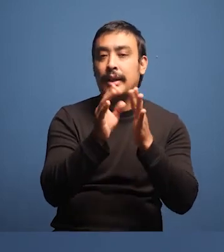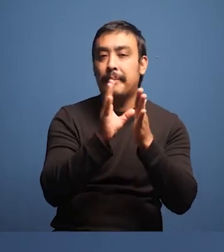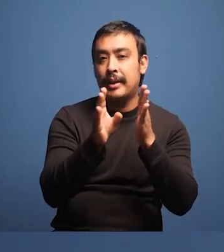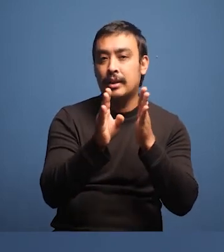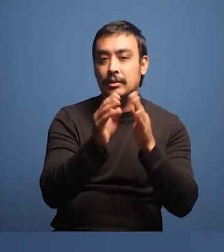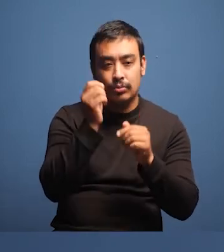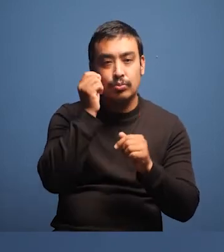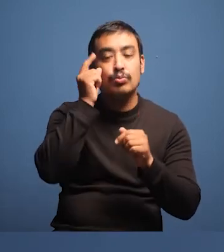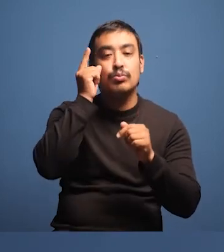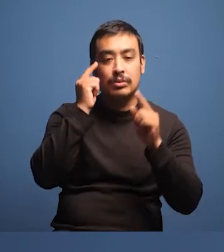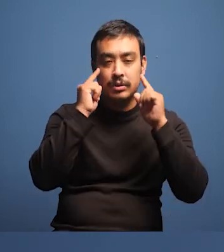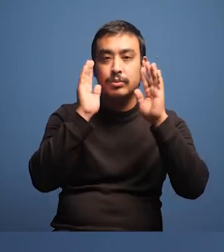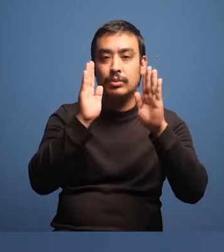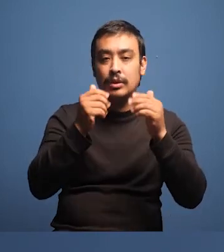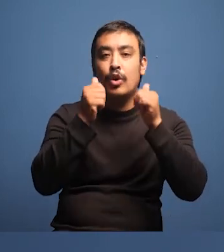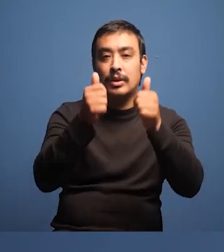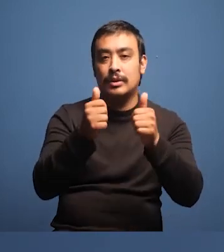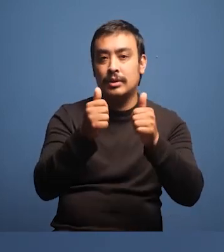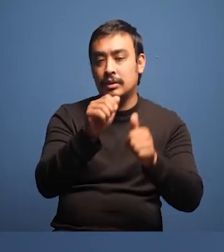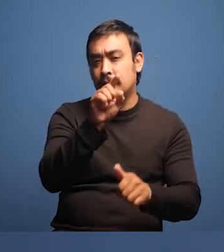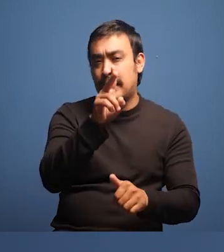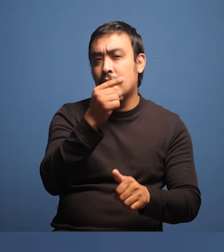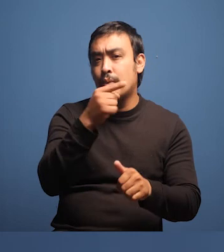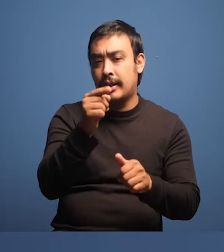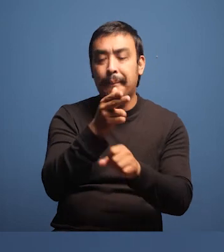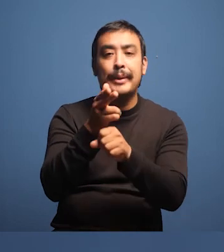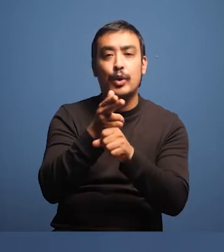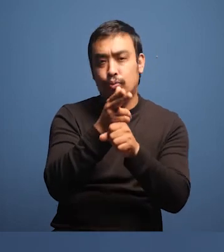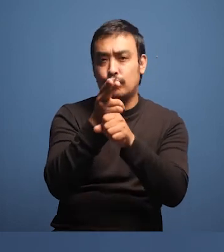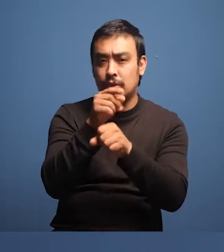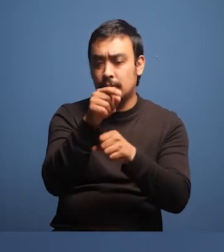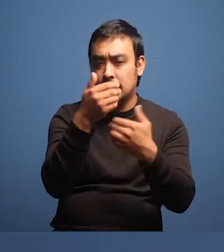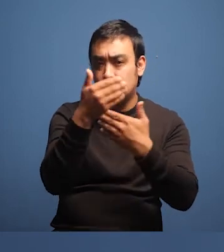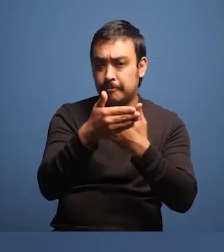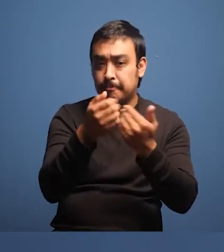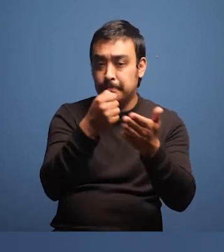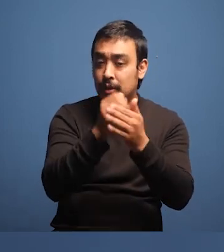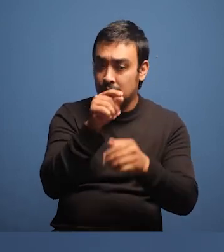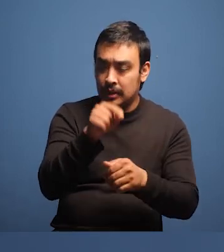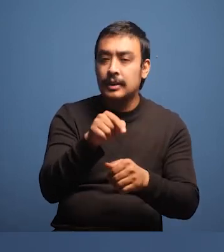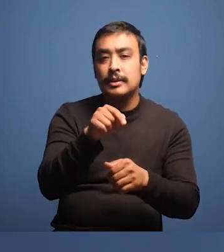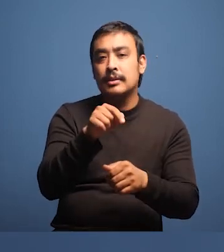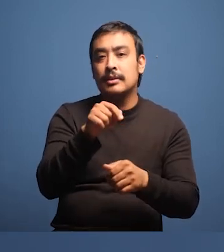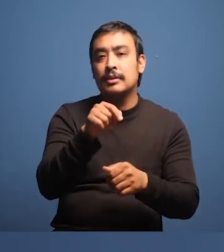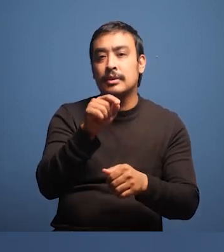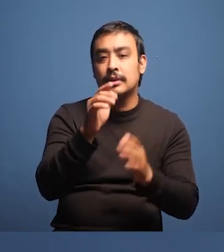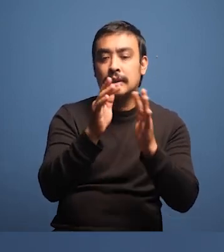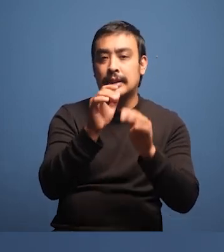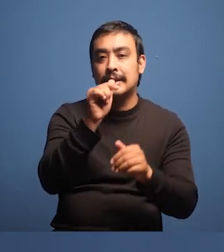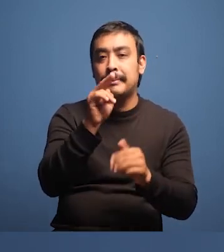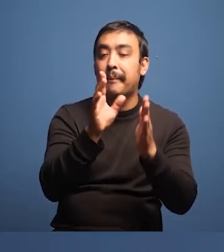अवेरनेस क्याम्पेन हो जुनमा चाहिँ हामीले अराउन्ड 12वटा भिडियो चाहिँ हजुरहरूको समक्ष लिएर आउनेछौँ यही प्याराडाइम टिभीको